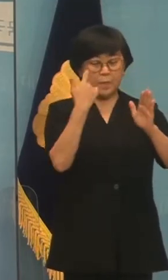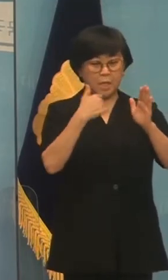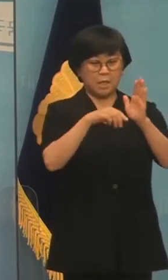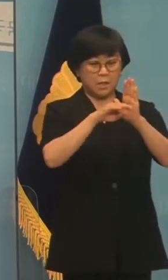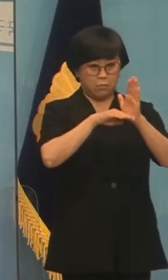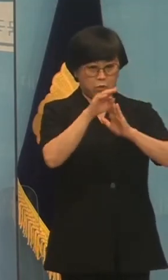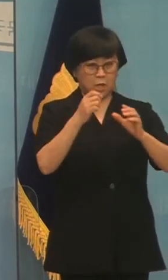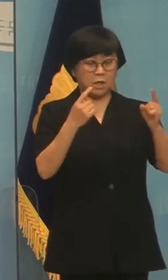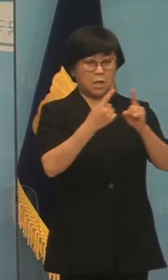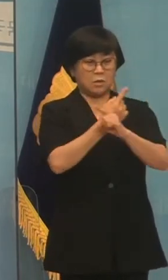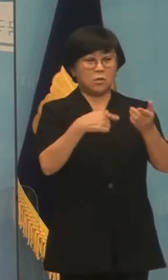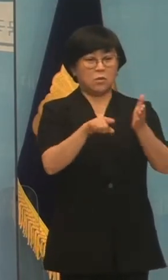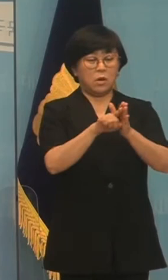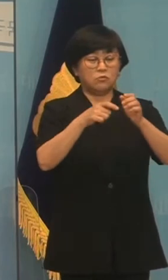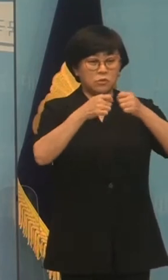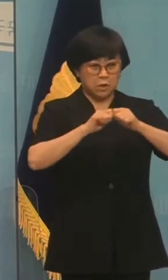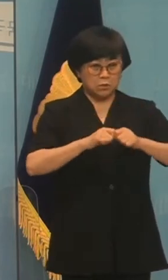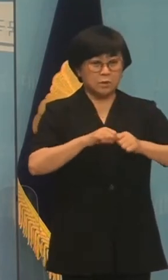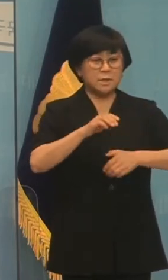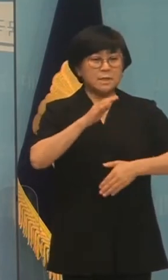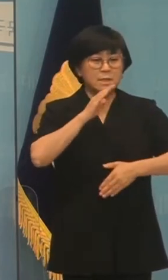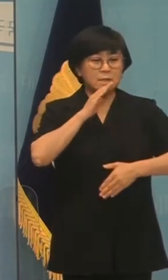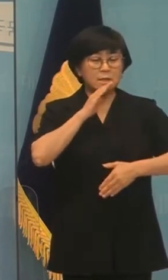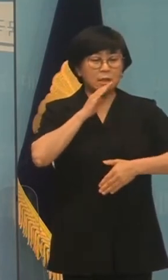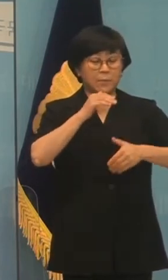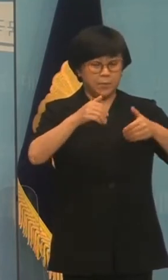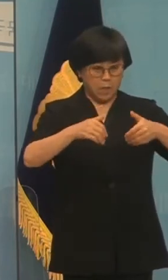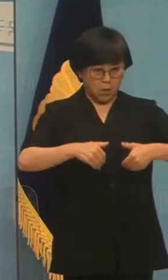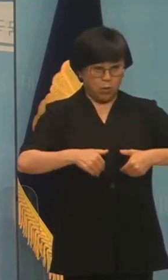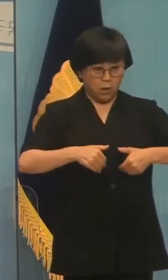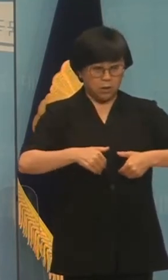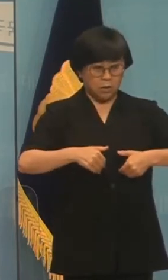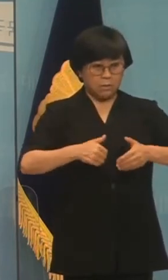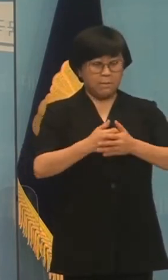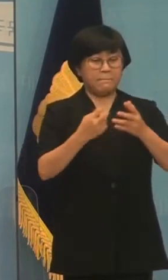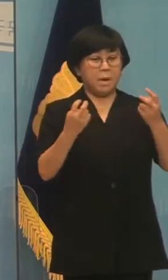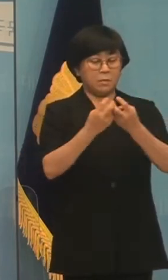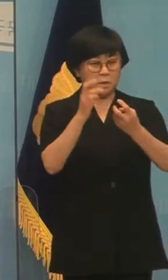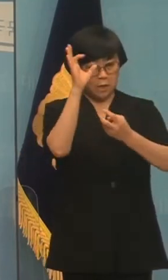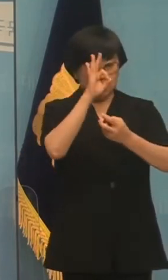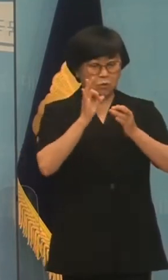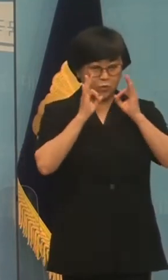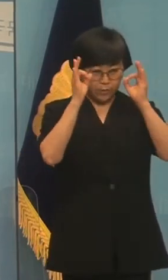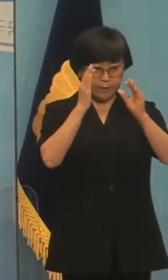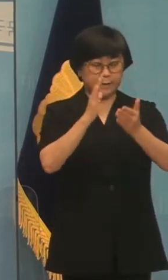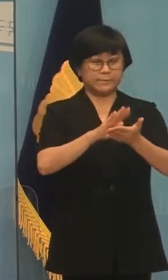위한 구체적이고 실질적인 방안 마련에 최선의 노력을 다하겠습니다.